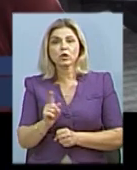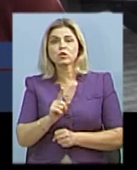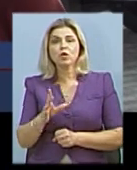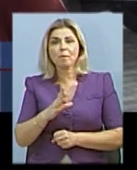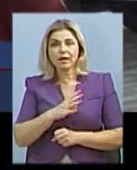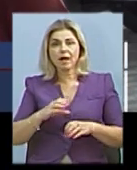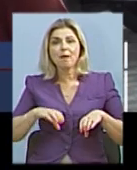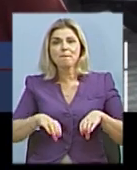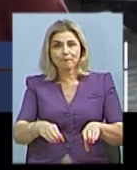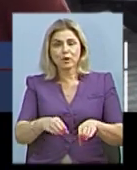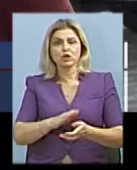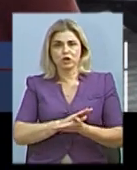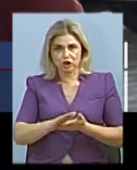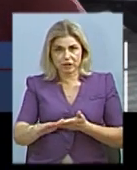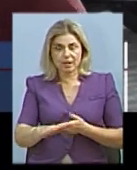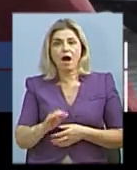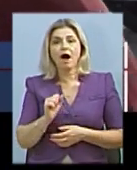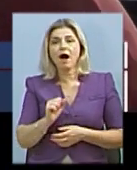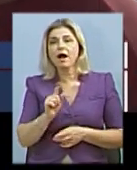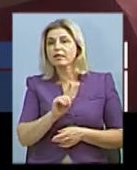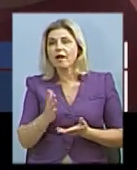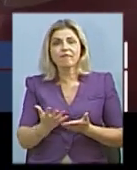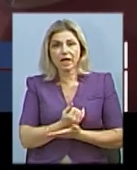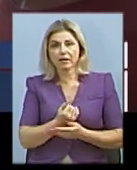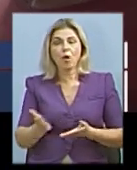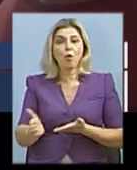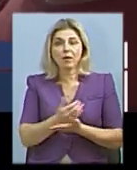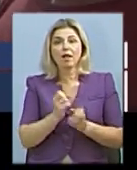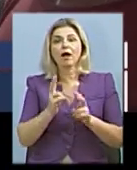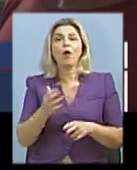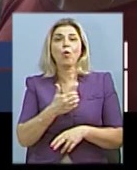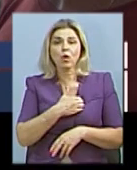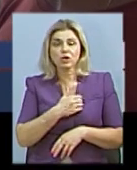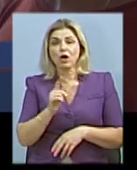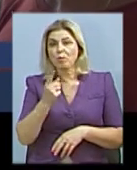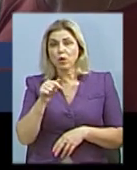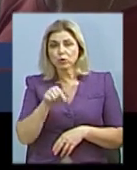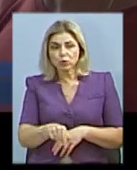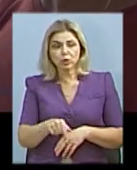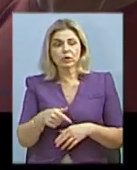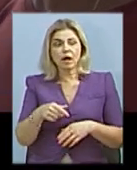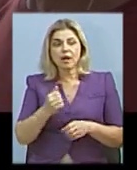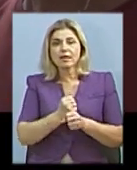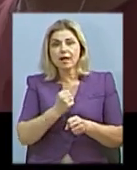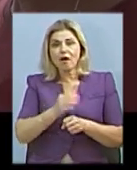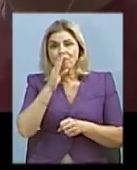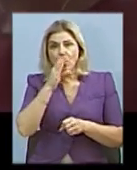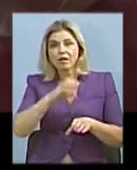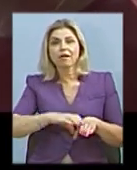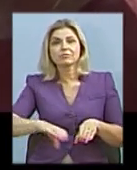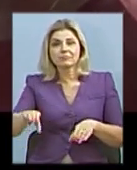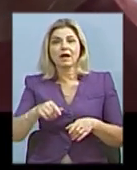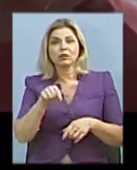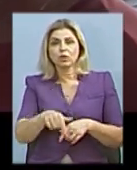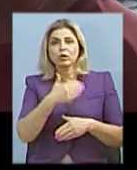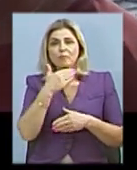Хочуть, щоб була бруківка чисто, але не вийде прибрати так, як хотілося б. Тому що тут розриття водоканал робив. В багатьох місцях